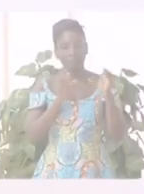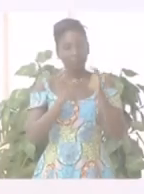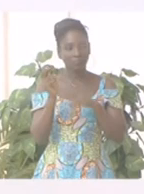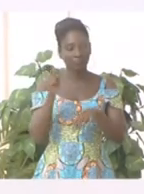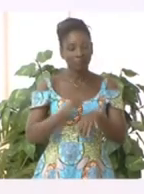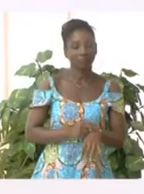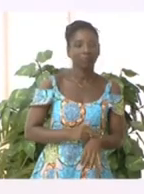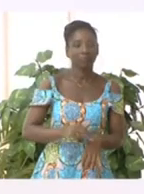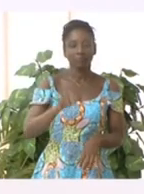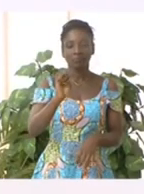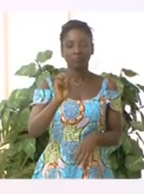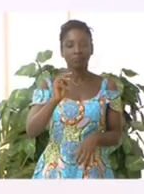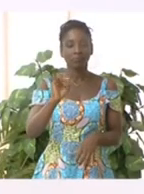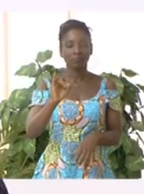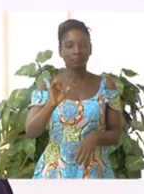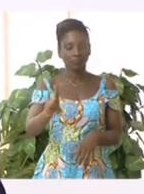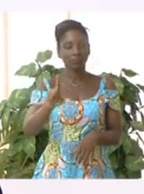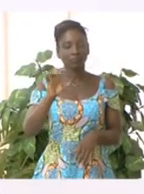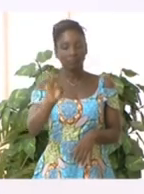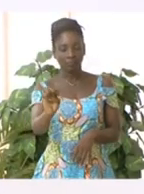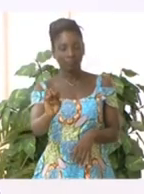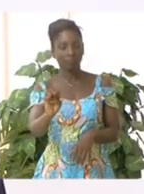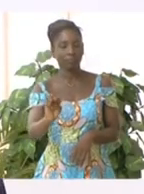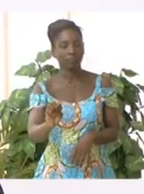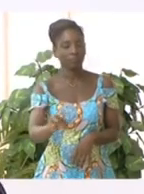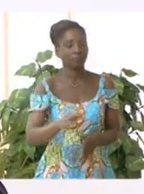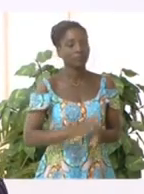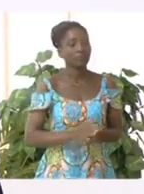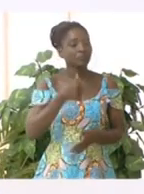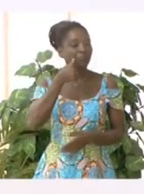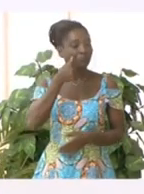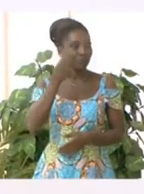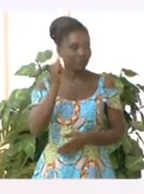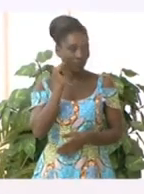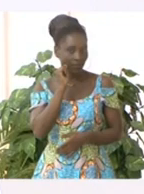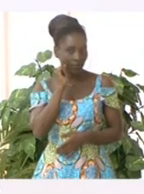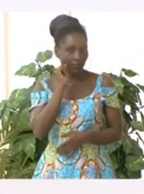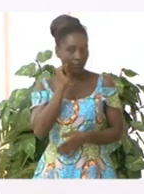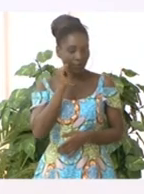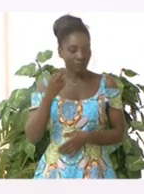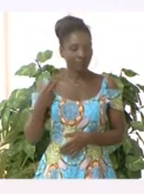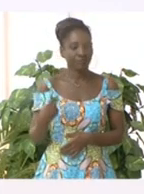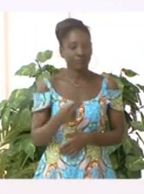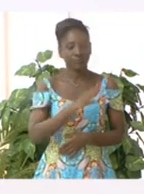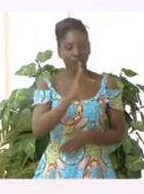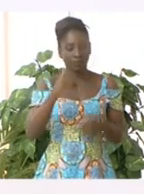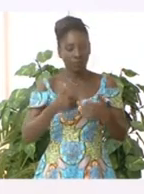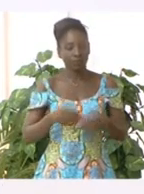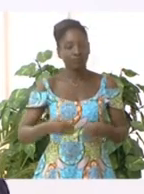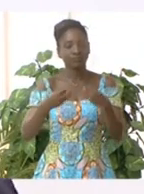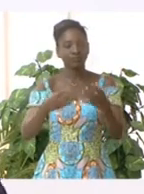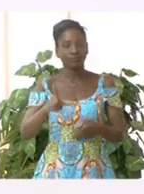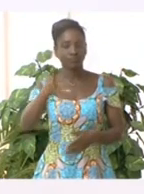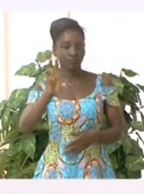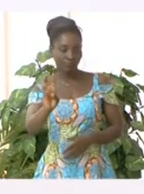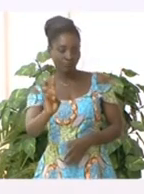rappelle qu'il est le porte-parole de la CEI. Hier, Émile Brottier a proclamé les résultats de 26 départements